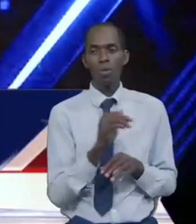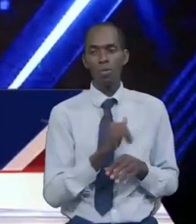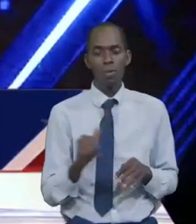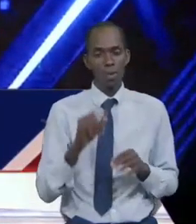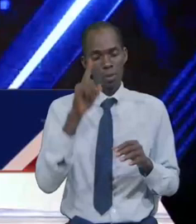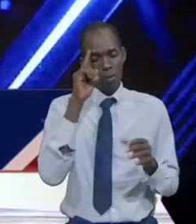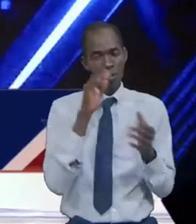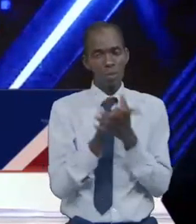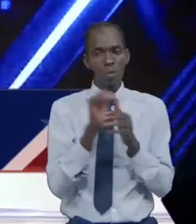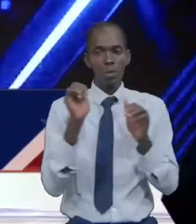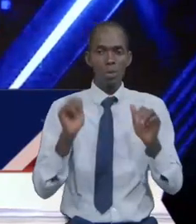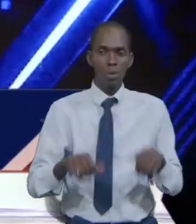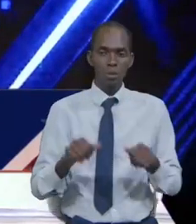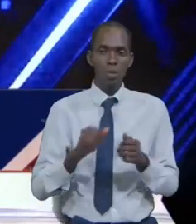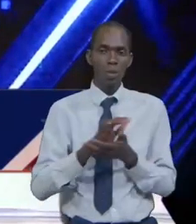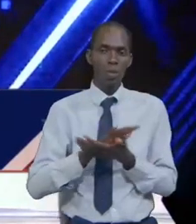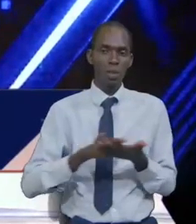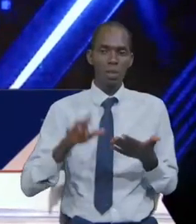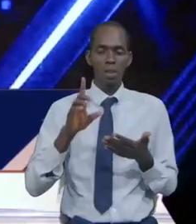fiable et